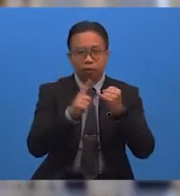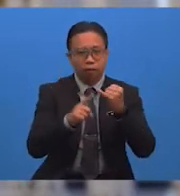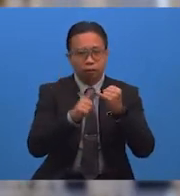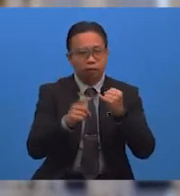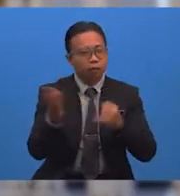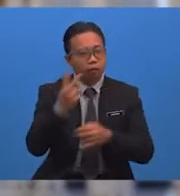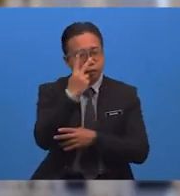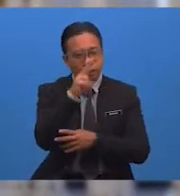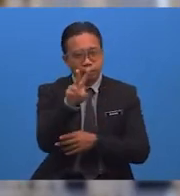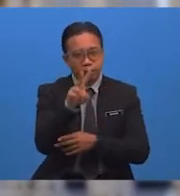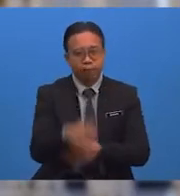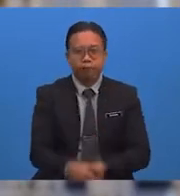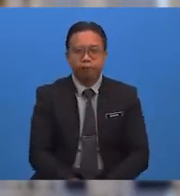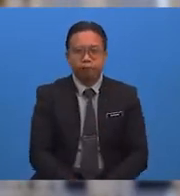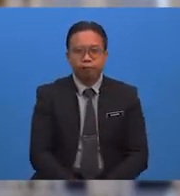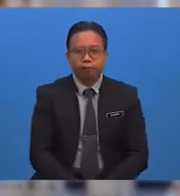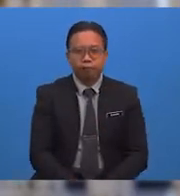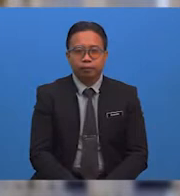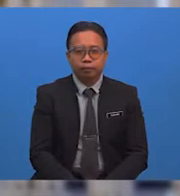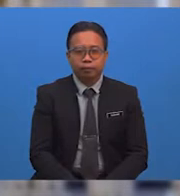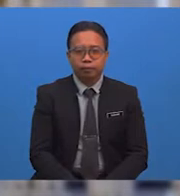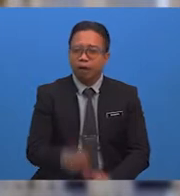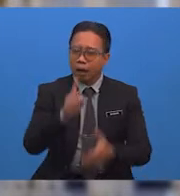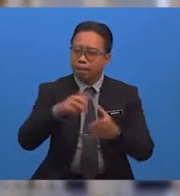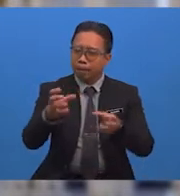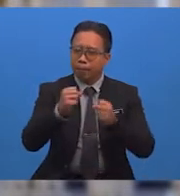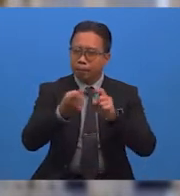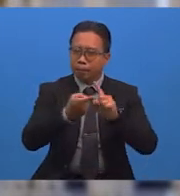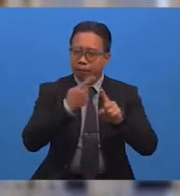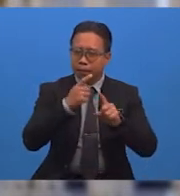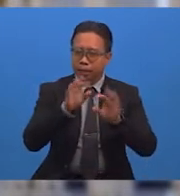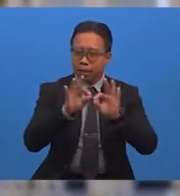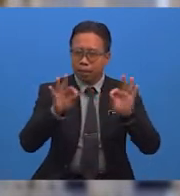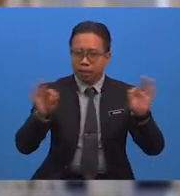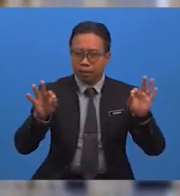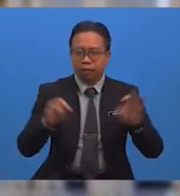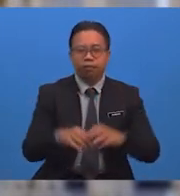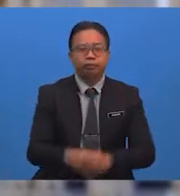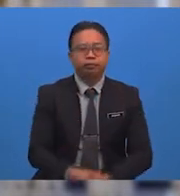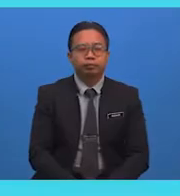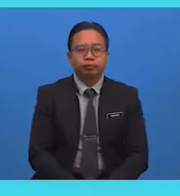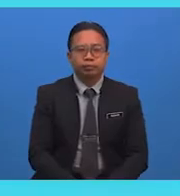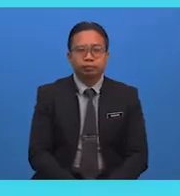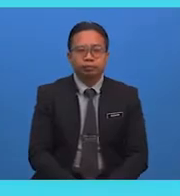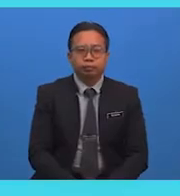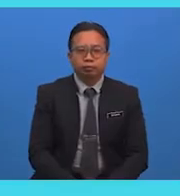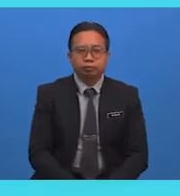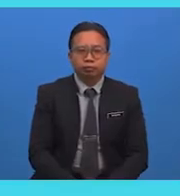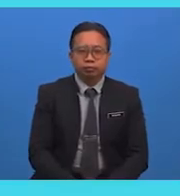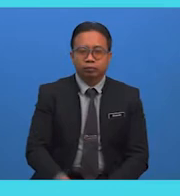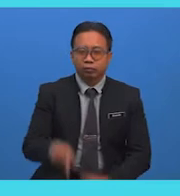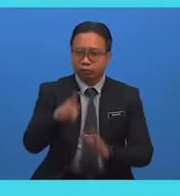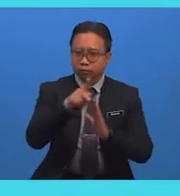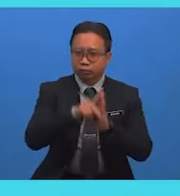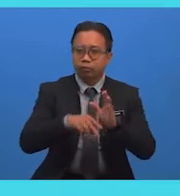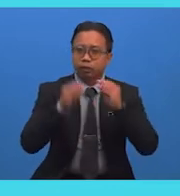terakhir, mari kita lihat pengajaran ayat 168 Surah Al-Baqarah. Pengajaran